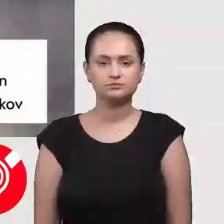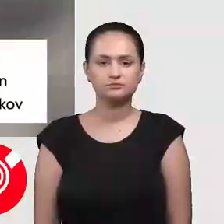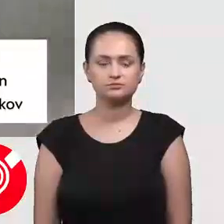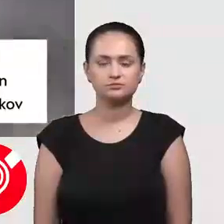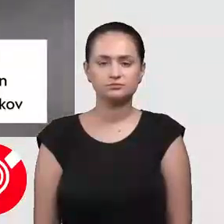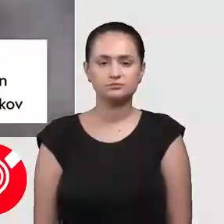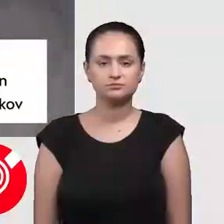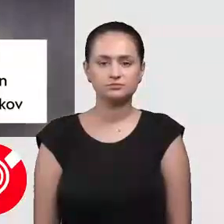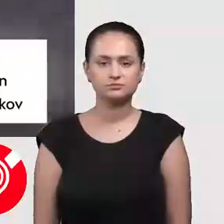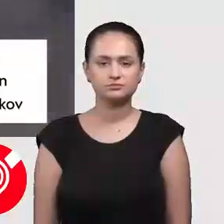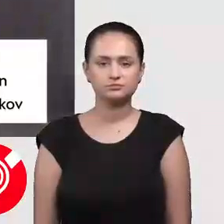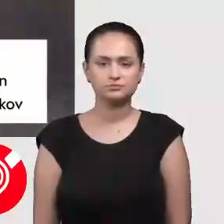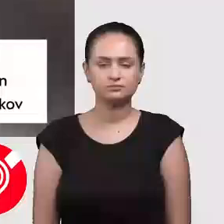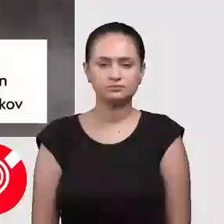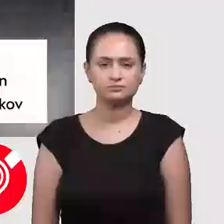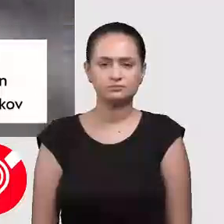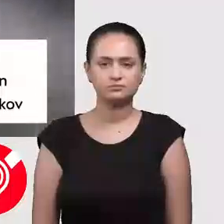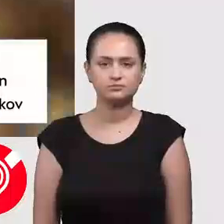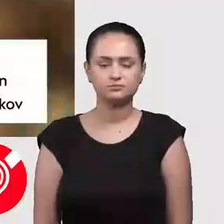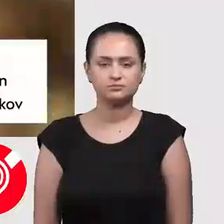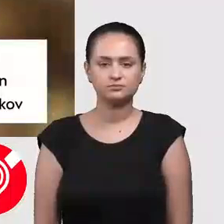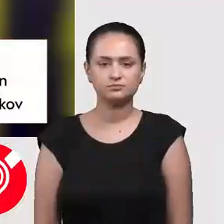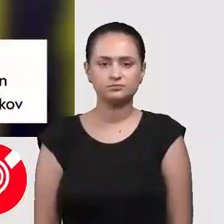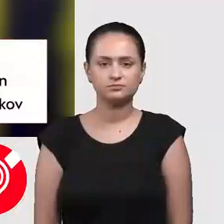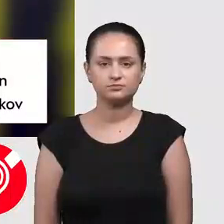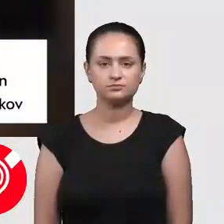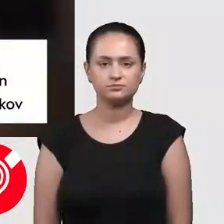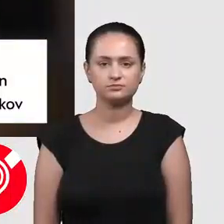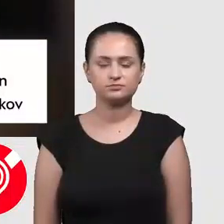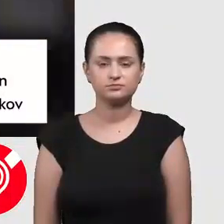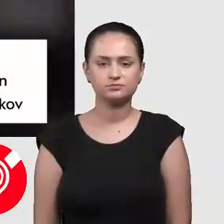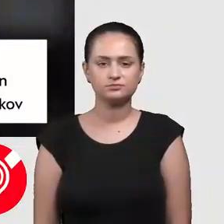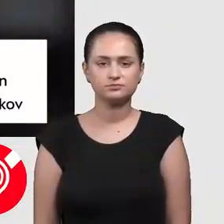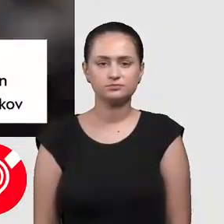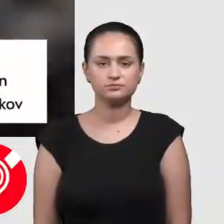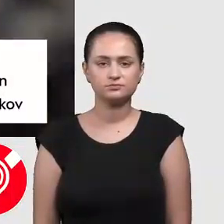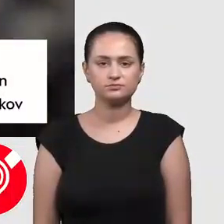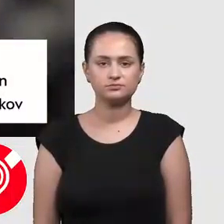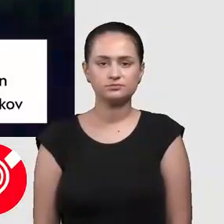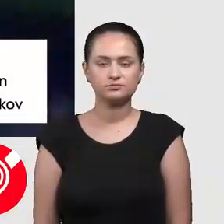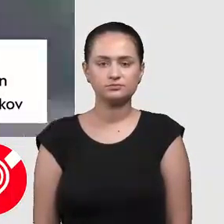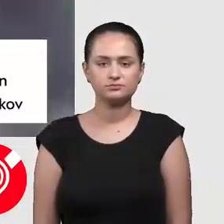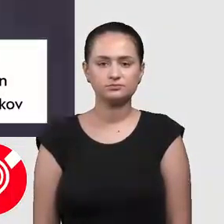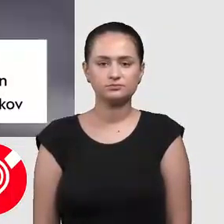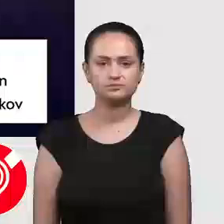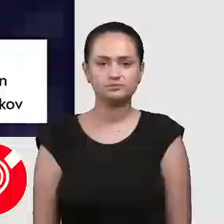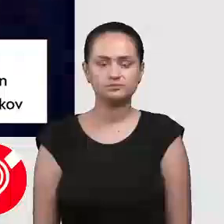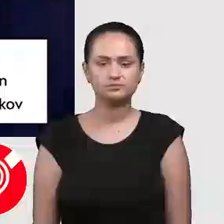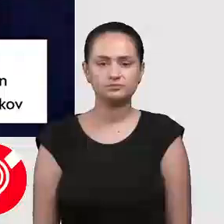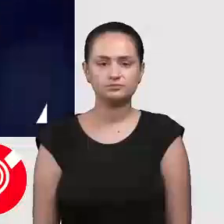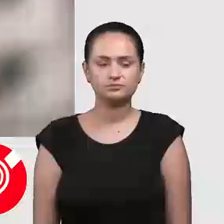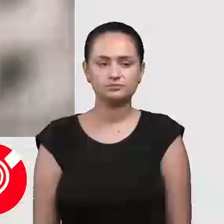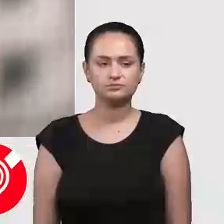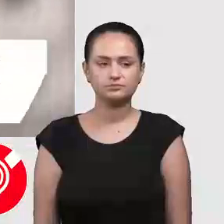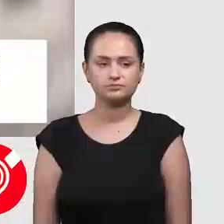ținta unor atacuri masive, 72 de case au fost avariate și de asemenea alte 8 clădiri. Tot